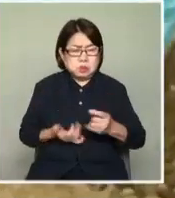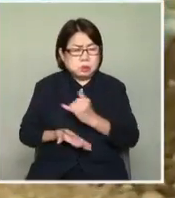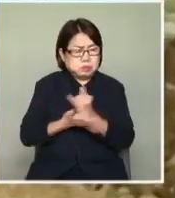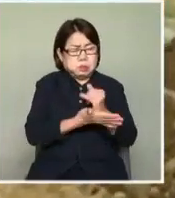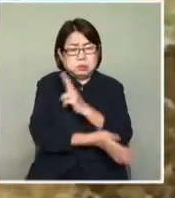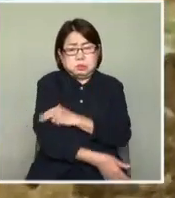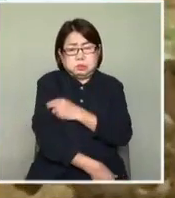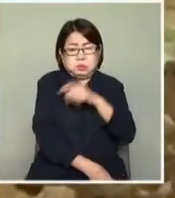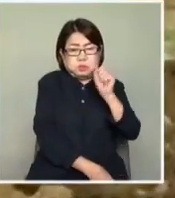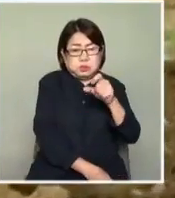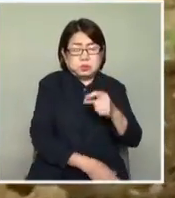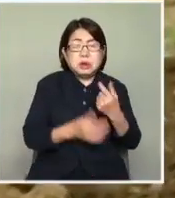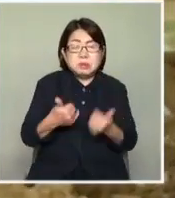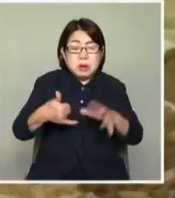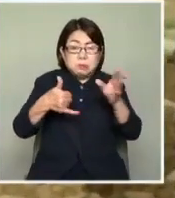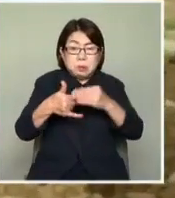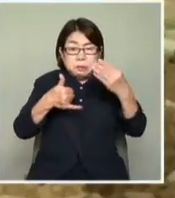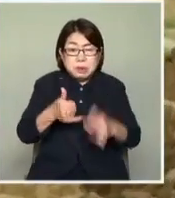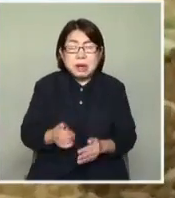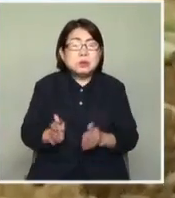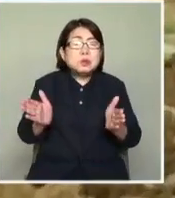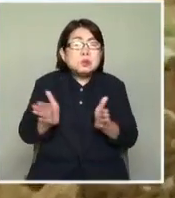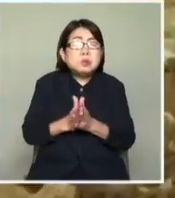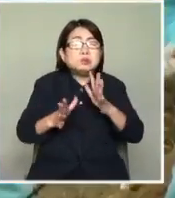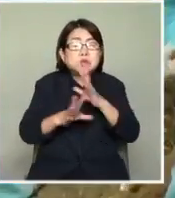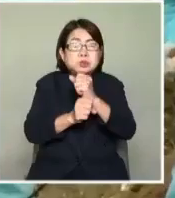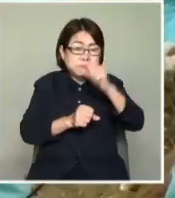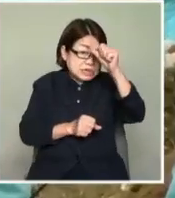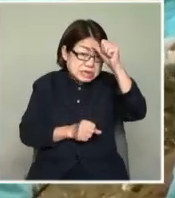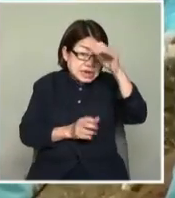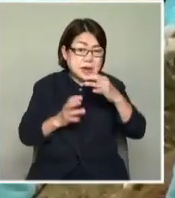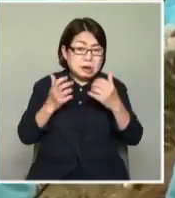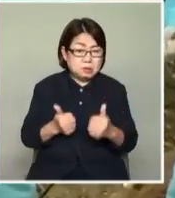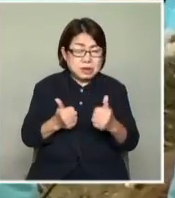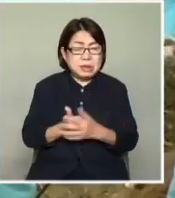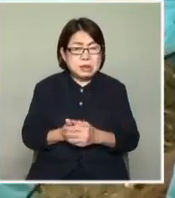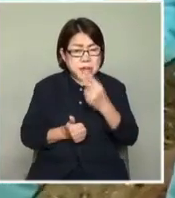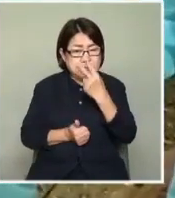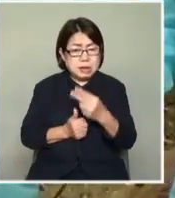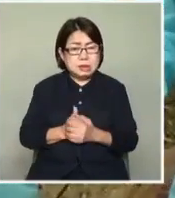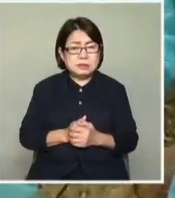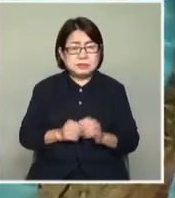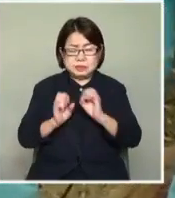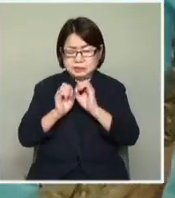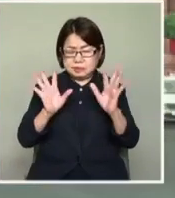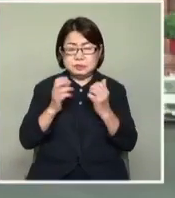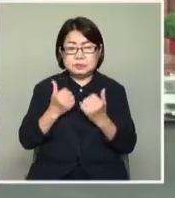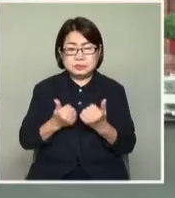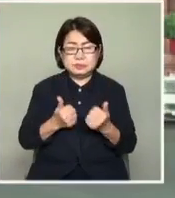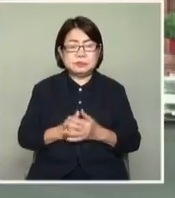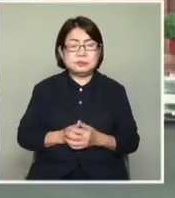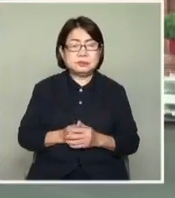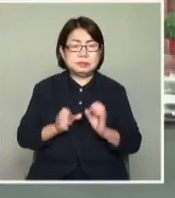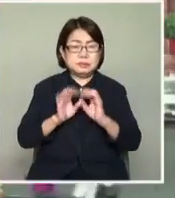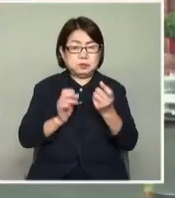ค่ะสำหรับตัวเลขผู้ติดเชื้อทั้งหมดในอินเดียในวันนี้นะคะถ้าเกิดดูตัวเลขกันแบบ real time เลยจาก Worldometer